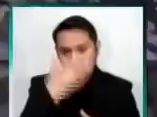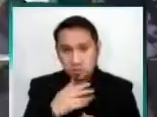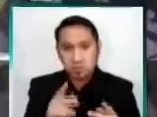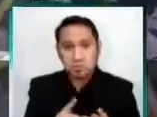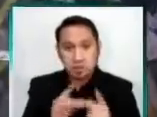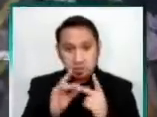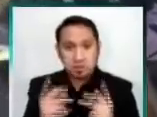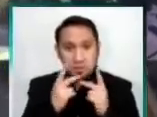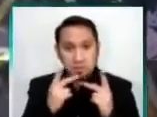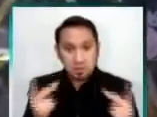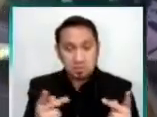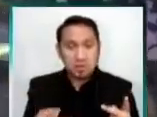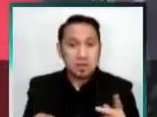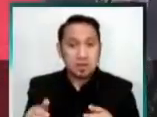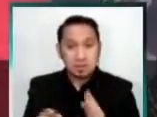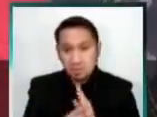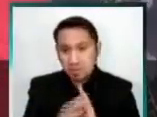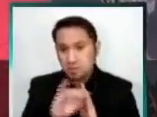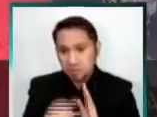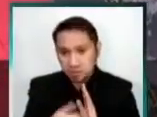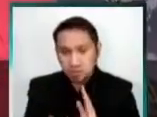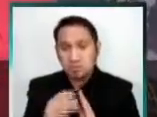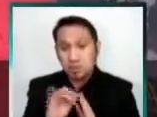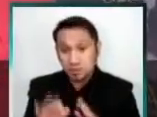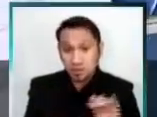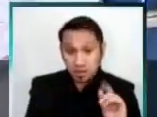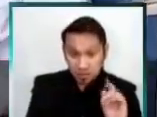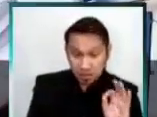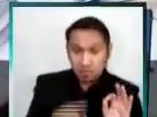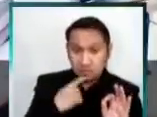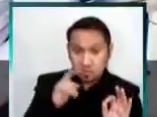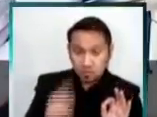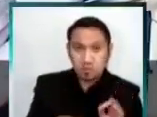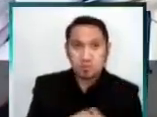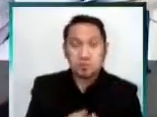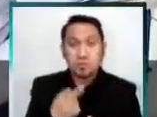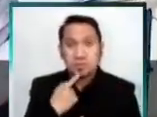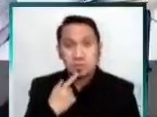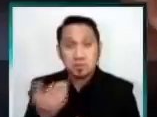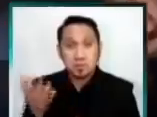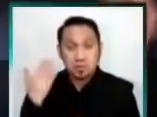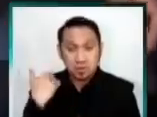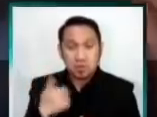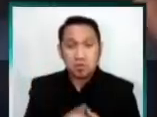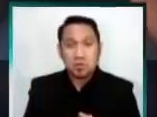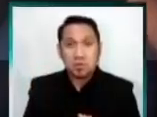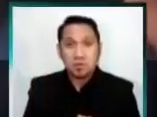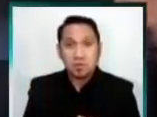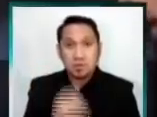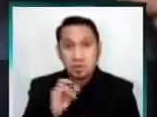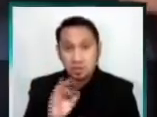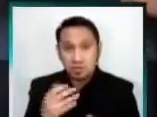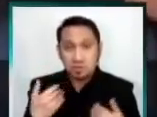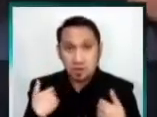pampublikong sasakyan oras na iutos ng IATF. Dati nang sinabi ng infectious disease specialist na si Dr. Rod Ginsulante na may maibibigay